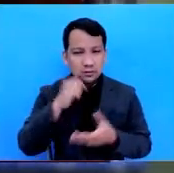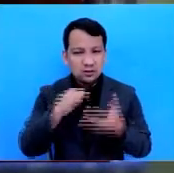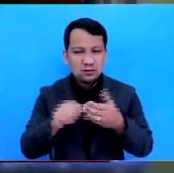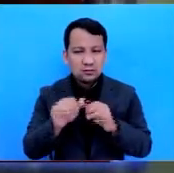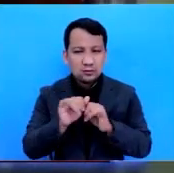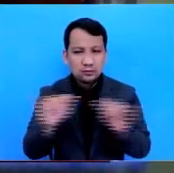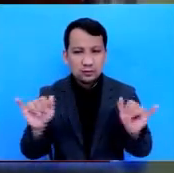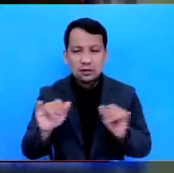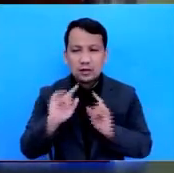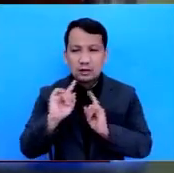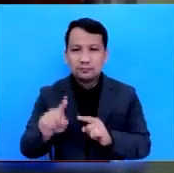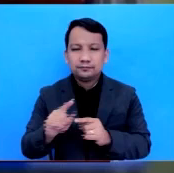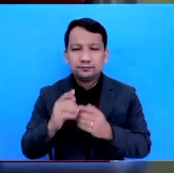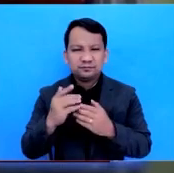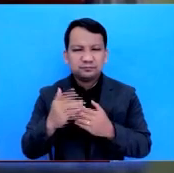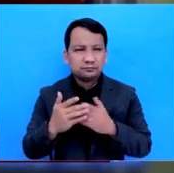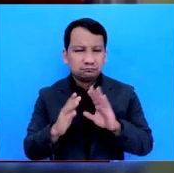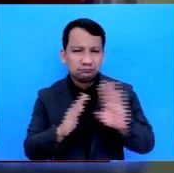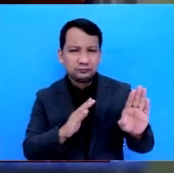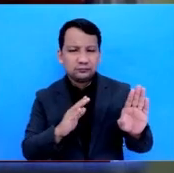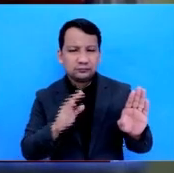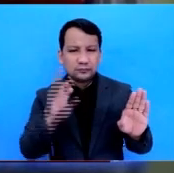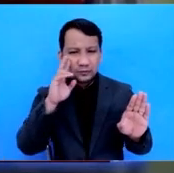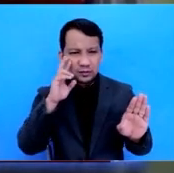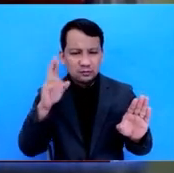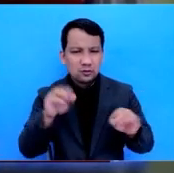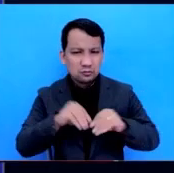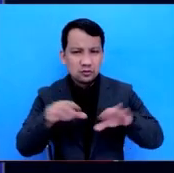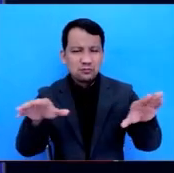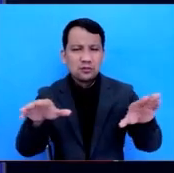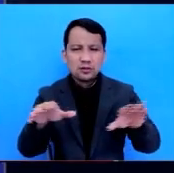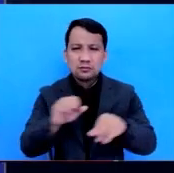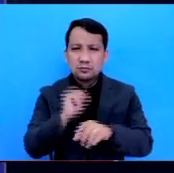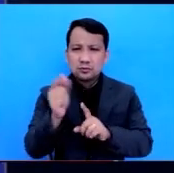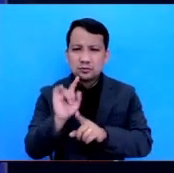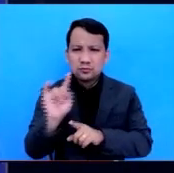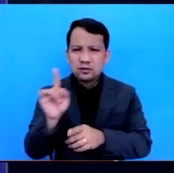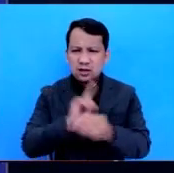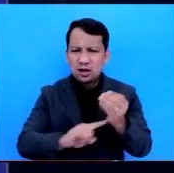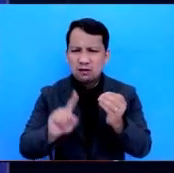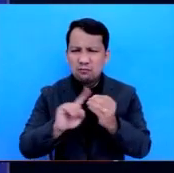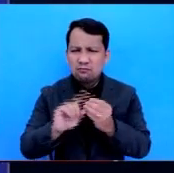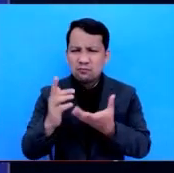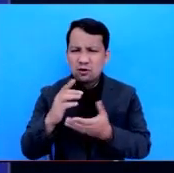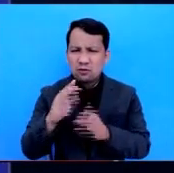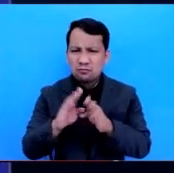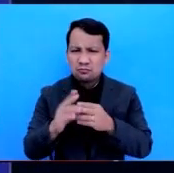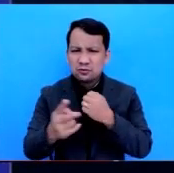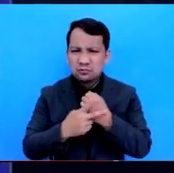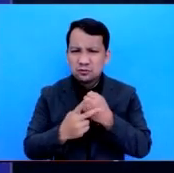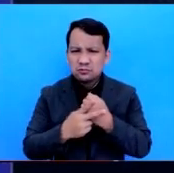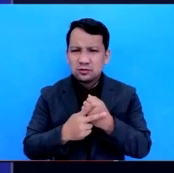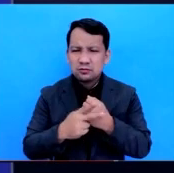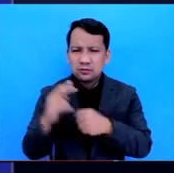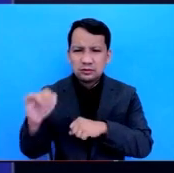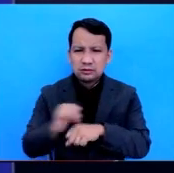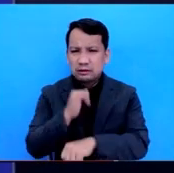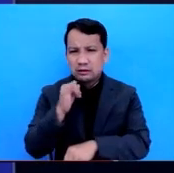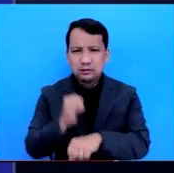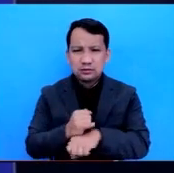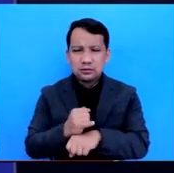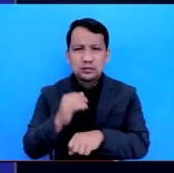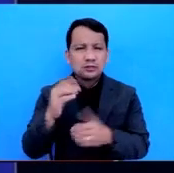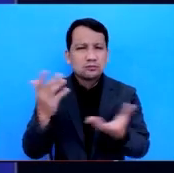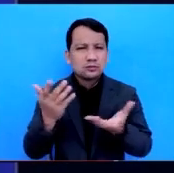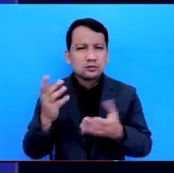panayam, pinasilungalingan ni Attorney Vic ang kumalat sa social media tungkol sa umano'y pag-book nila sa exclusive luxury island resort ng